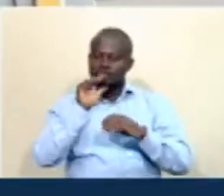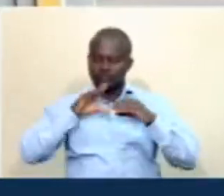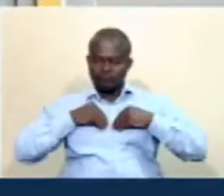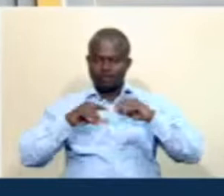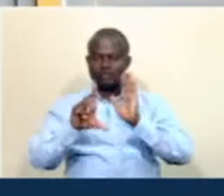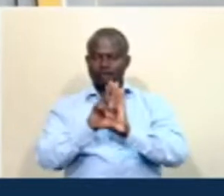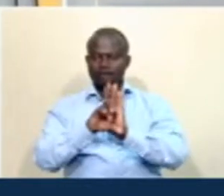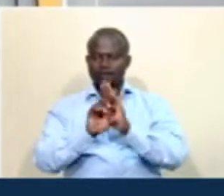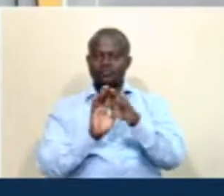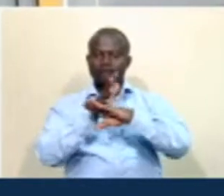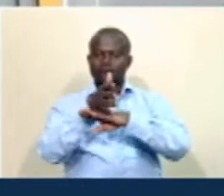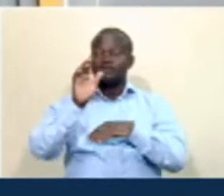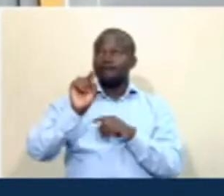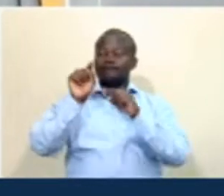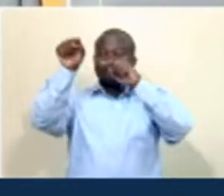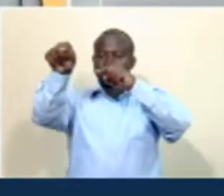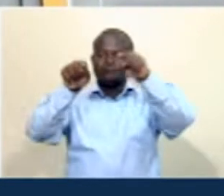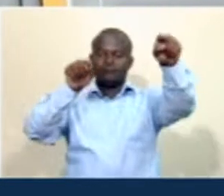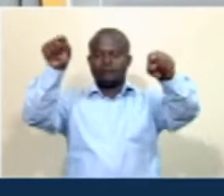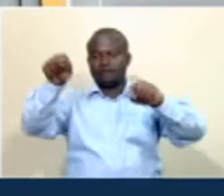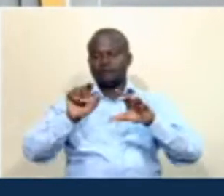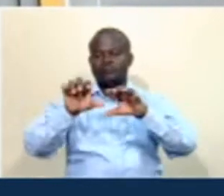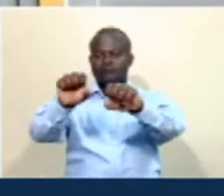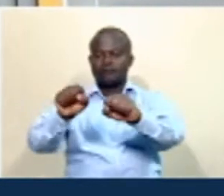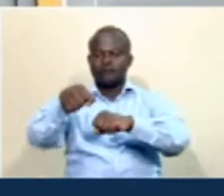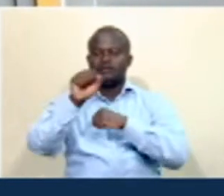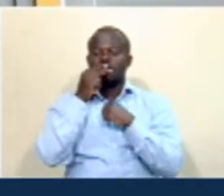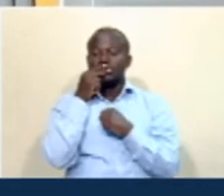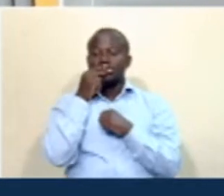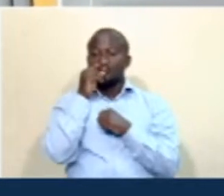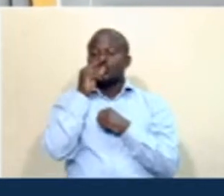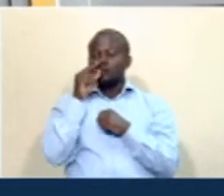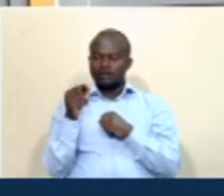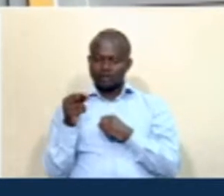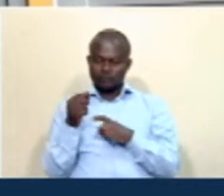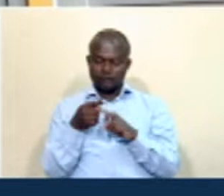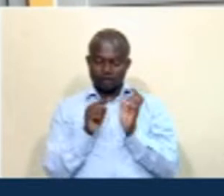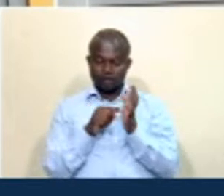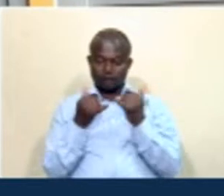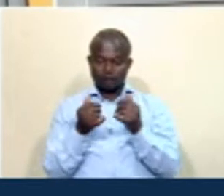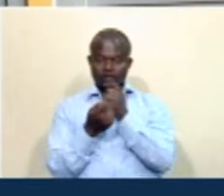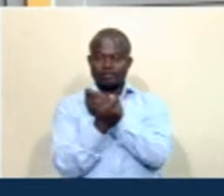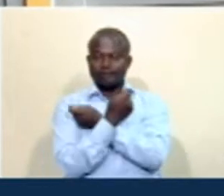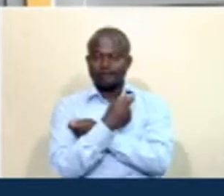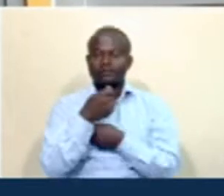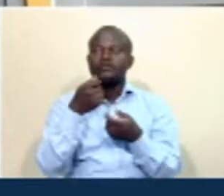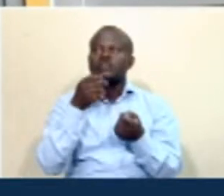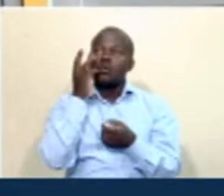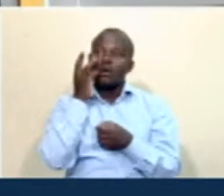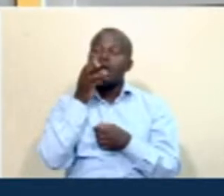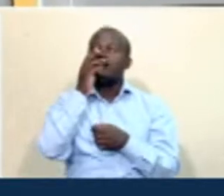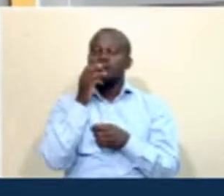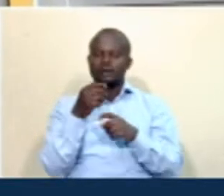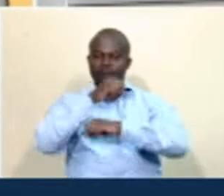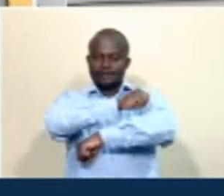n'amategeko. Twambukiranyaga hakurya twagiye kwendayo ibiyobyabwenge ariko ubu twarahindutse. Ubu turi